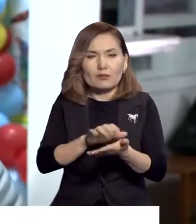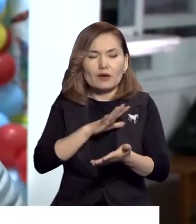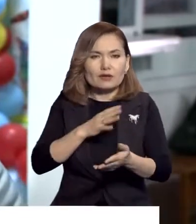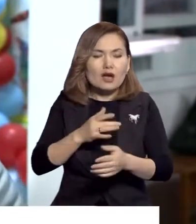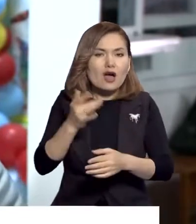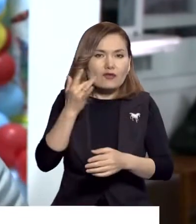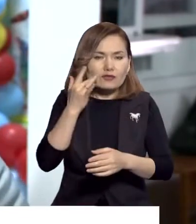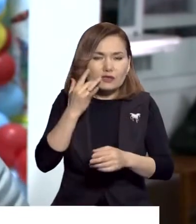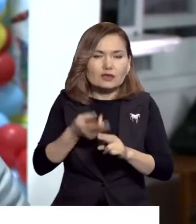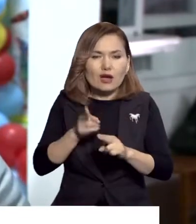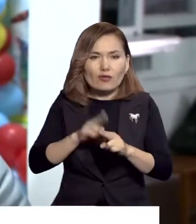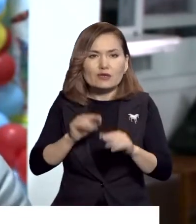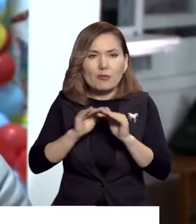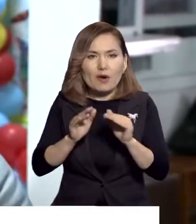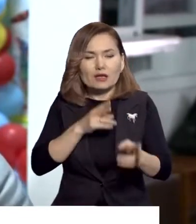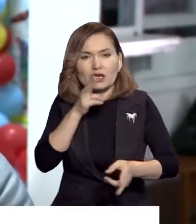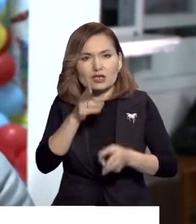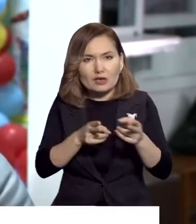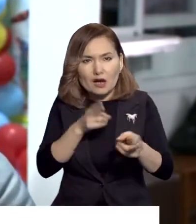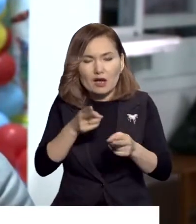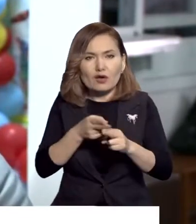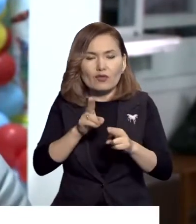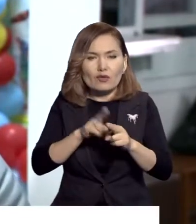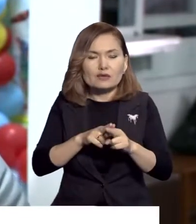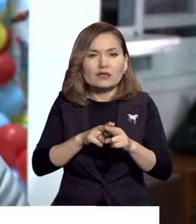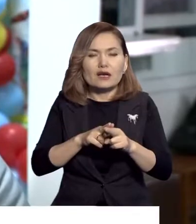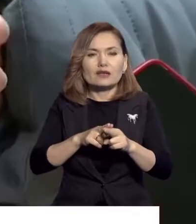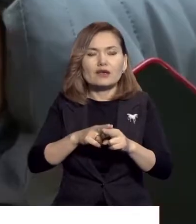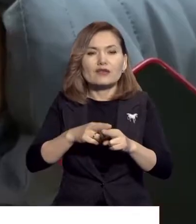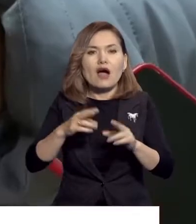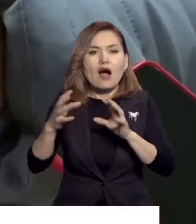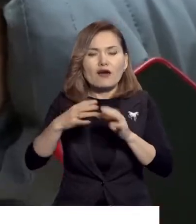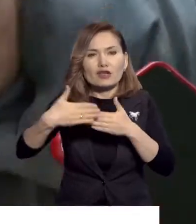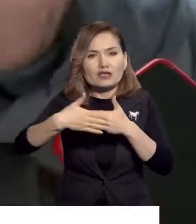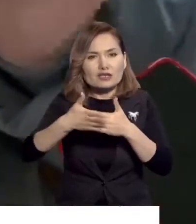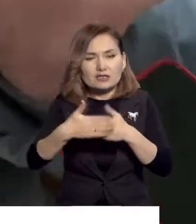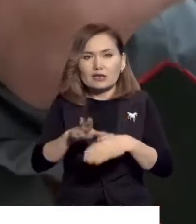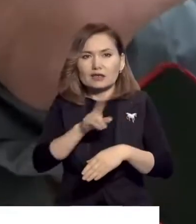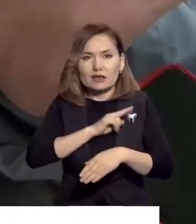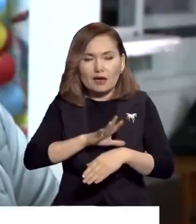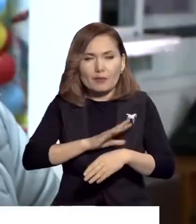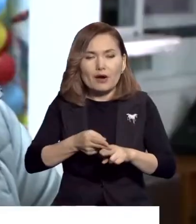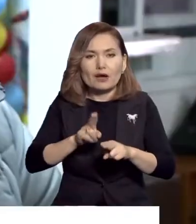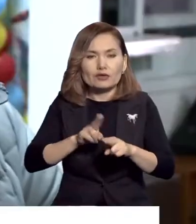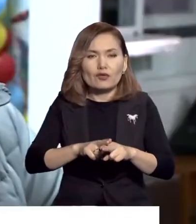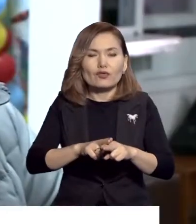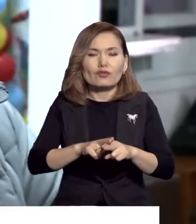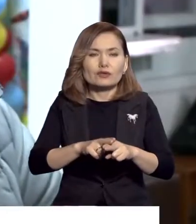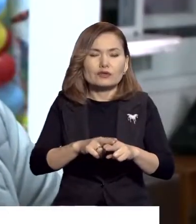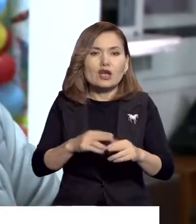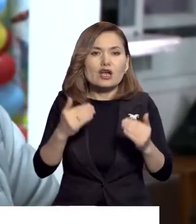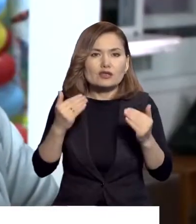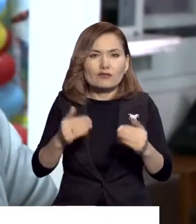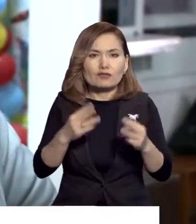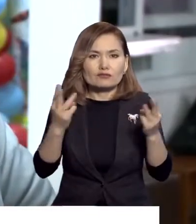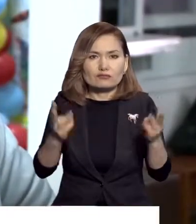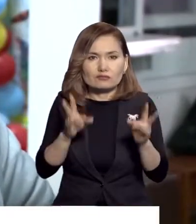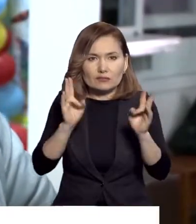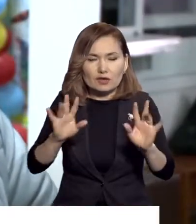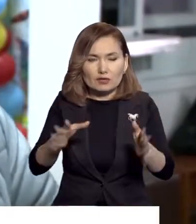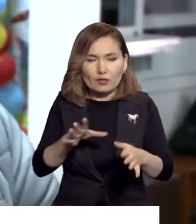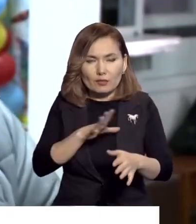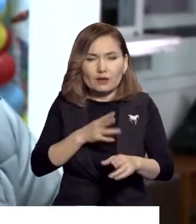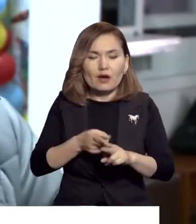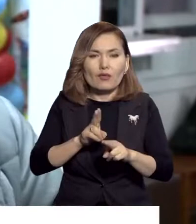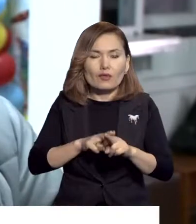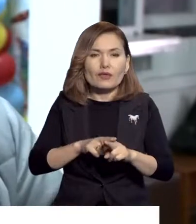өзіміз мүмкін көрген жоқпыз. Балаларымыздан естігеніміз артқы есігі ашылмайды оның. Алдынан жанған огнетушительмен не істелген, сөндірген.